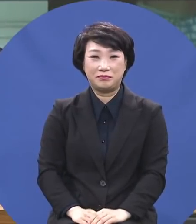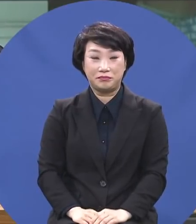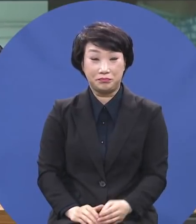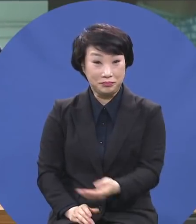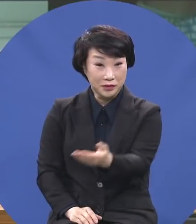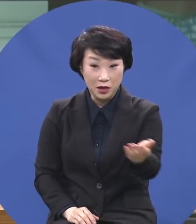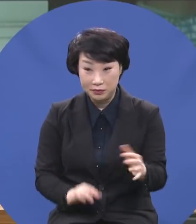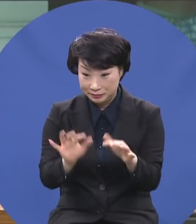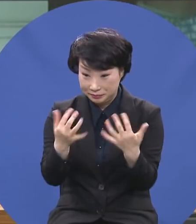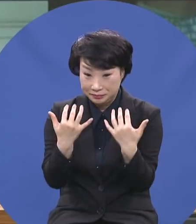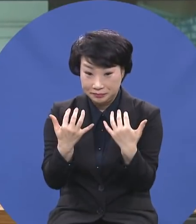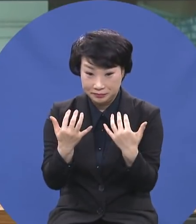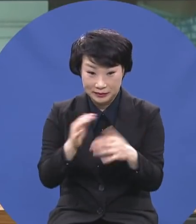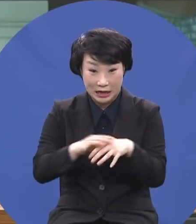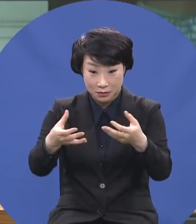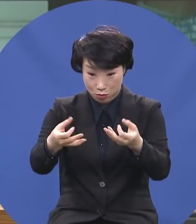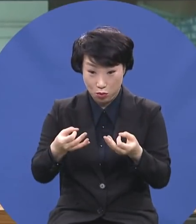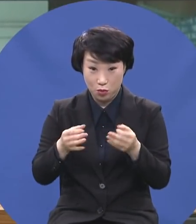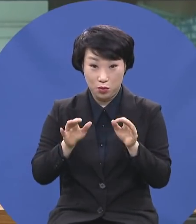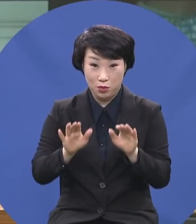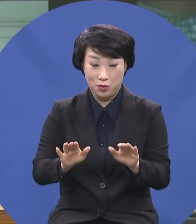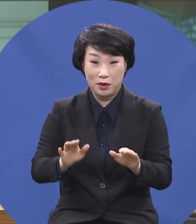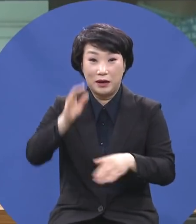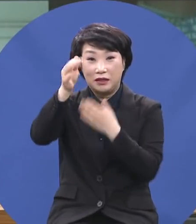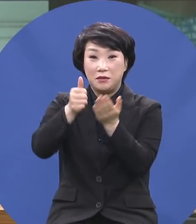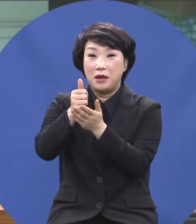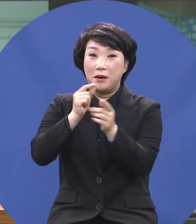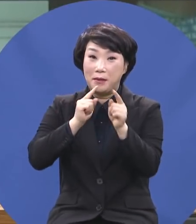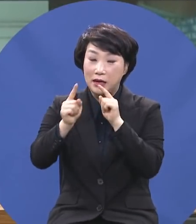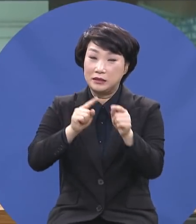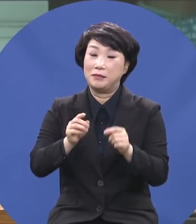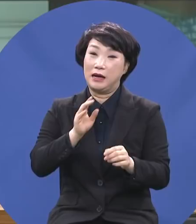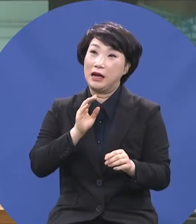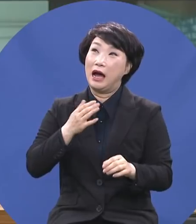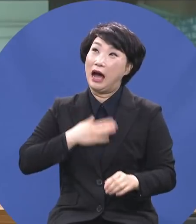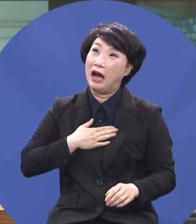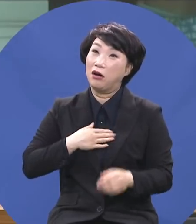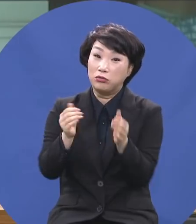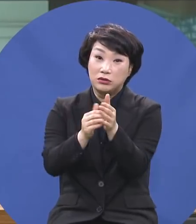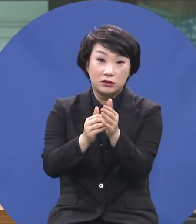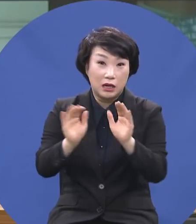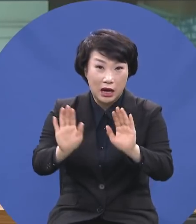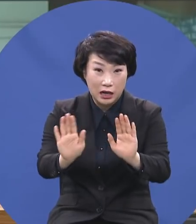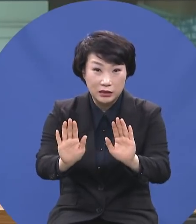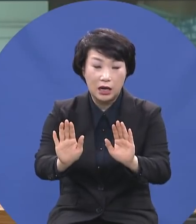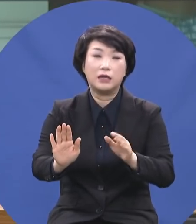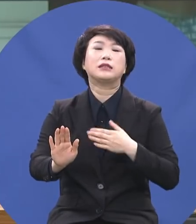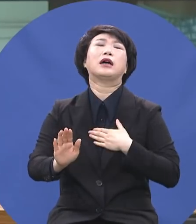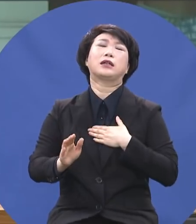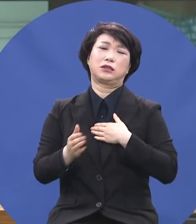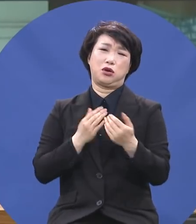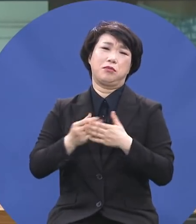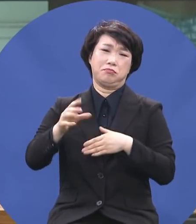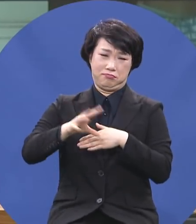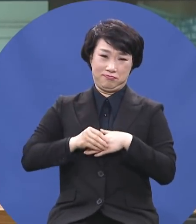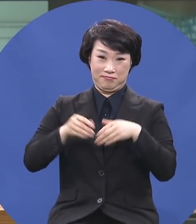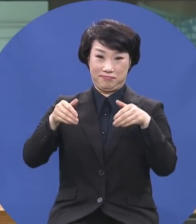귀를 기울여 잘 듣고, 하나님 말씀은 아는 것이 아니라 경험하는